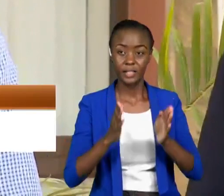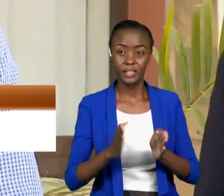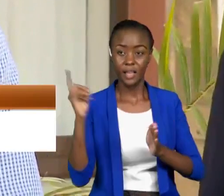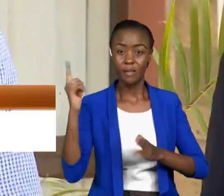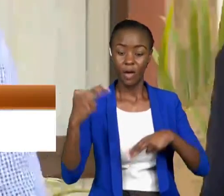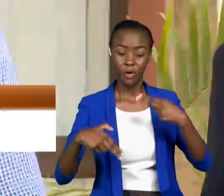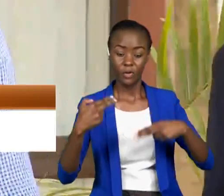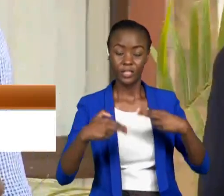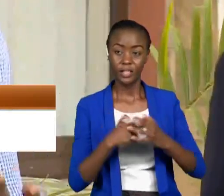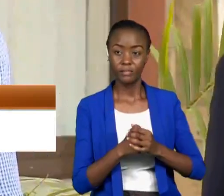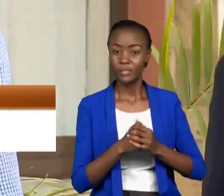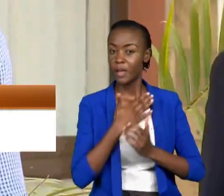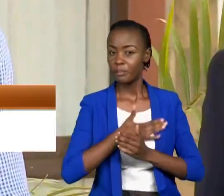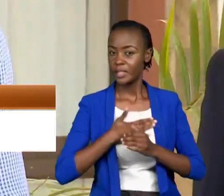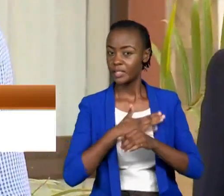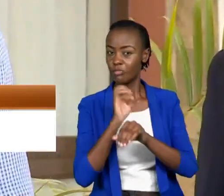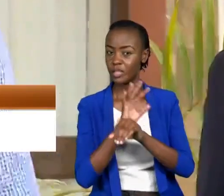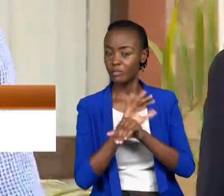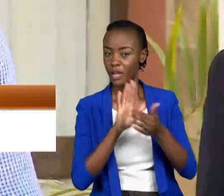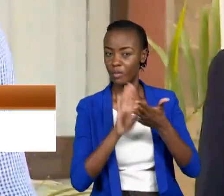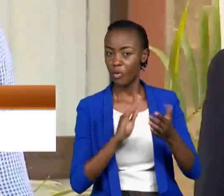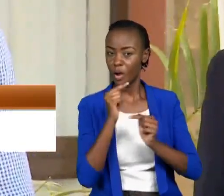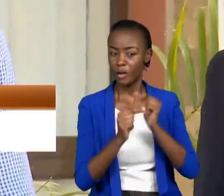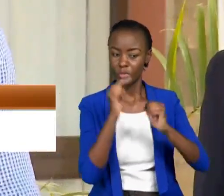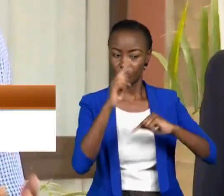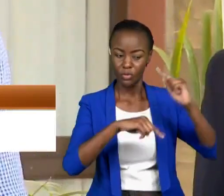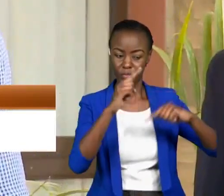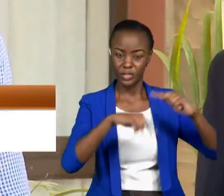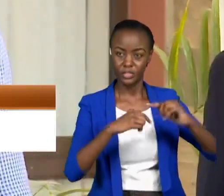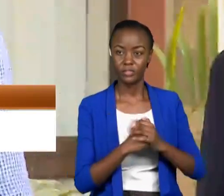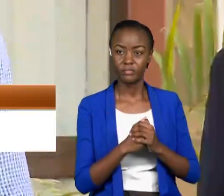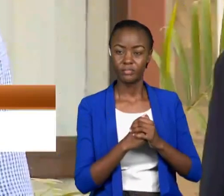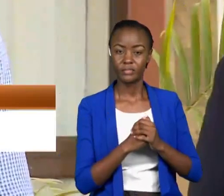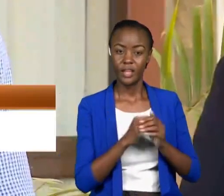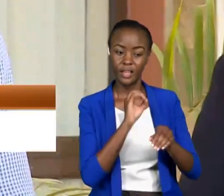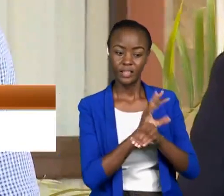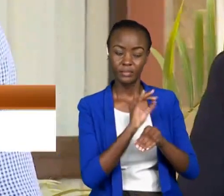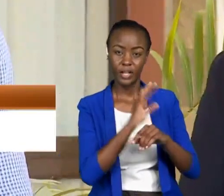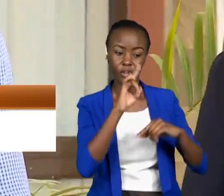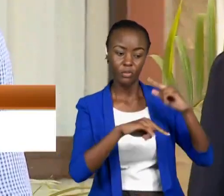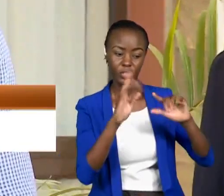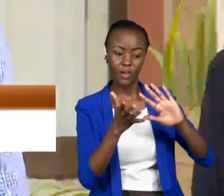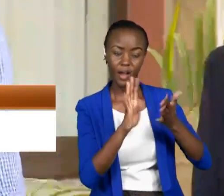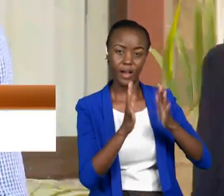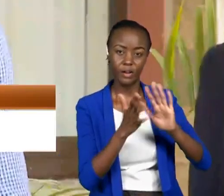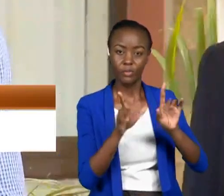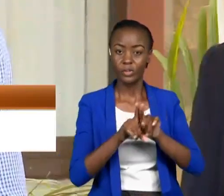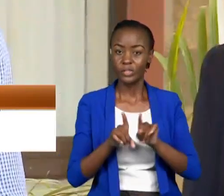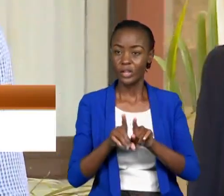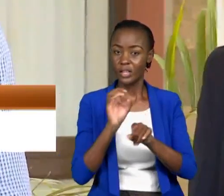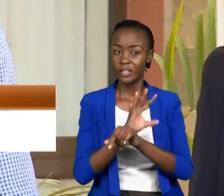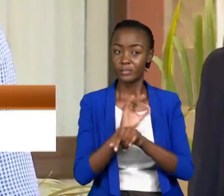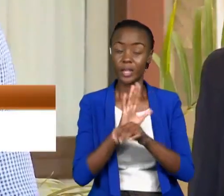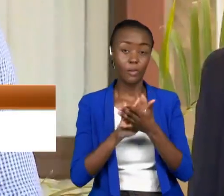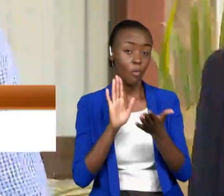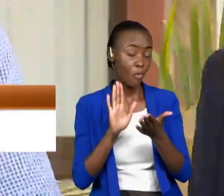Resort ambaye labda atatujuza mengi kuhusiana na mashindano hii, kuhusiana na mashindano haya pia, na vile vile atatueleza pia mengi